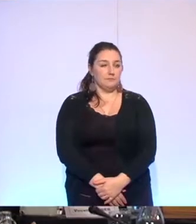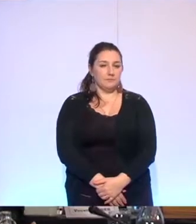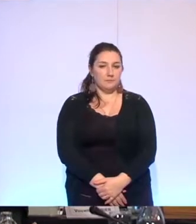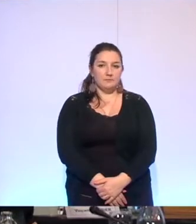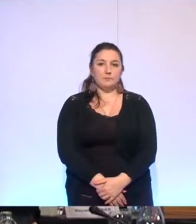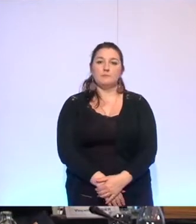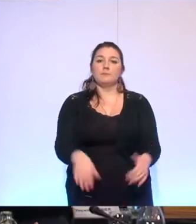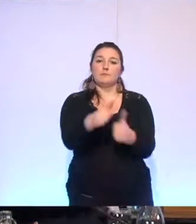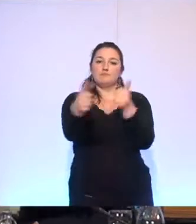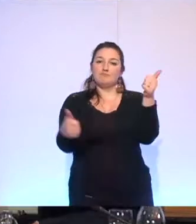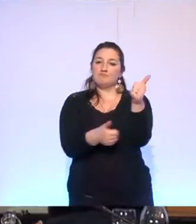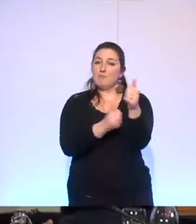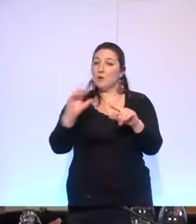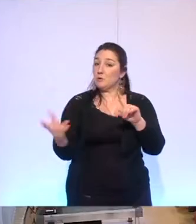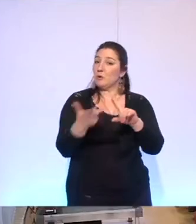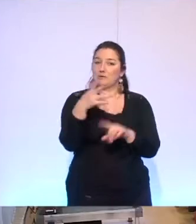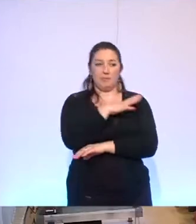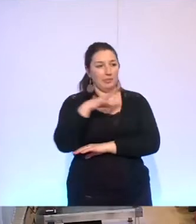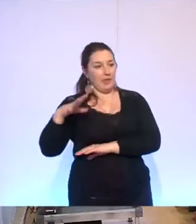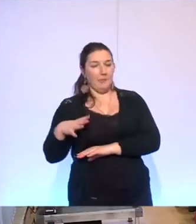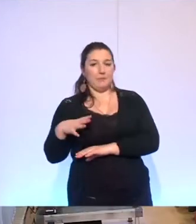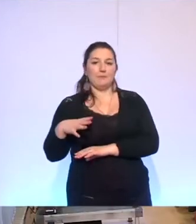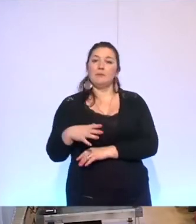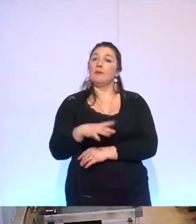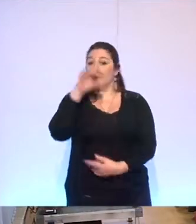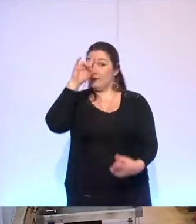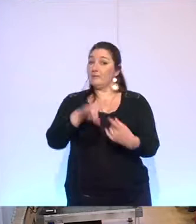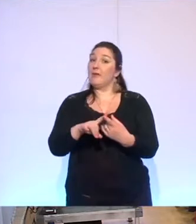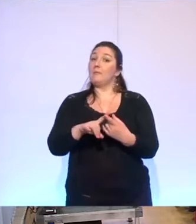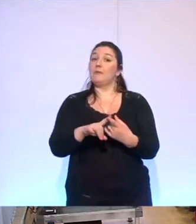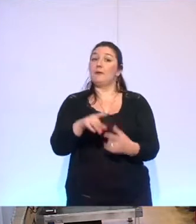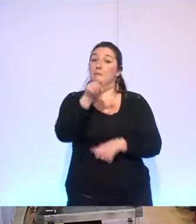Troisième adjointe, adjointe aux personnes âgées, Kéra Capdepont.